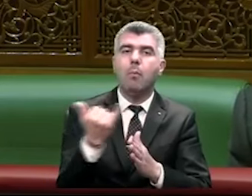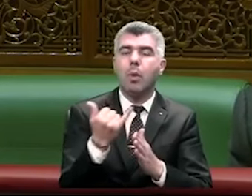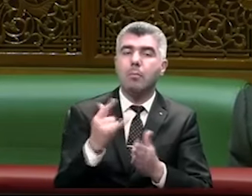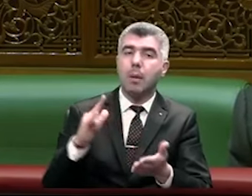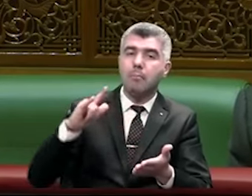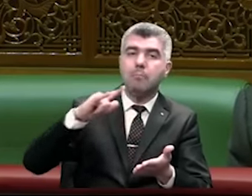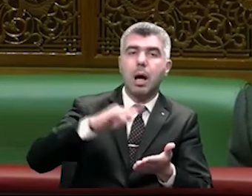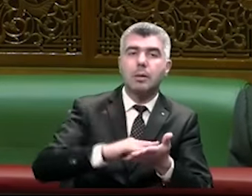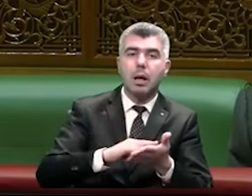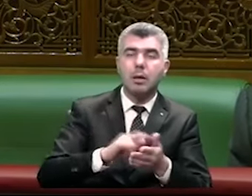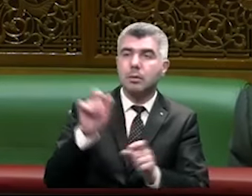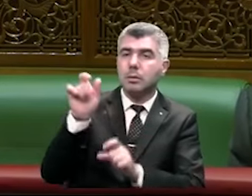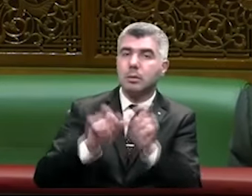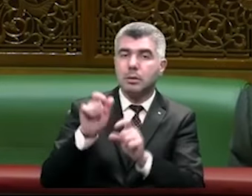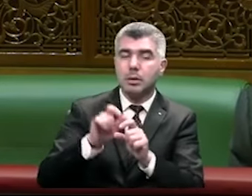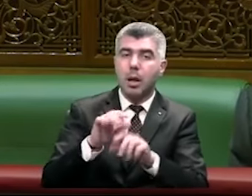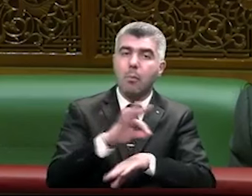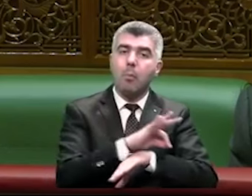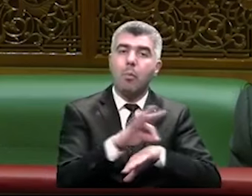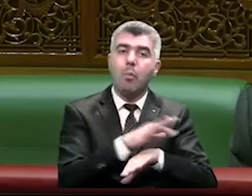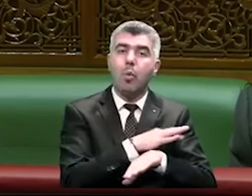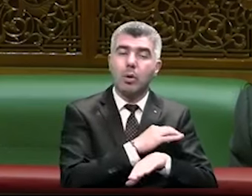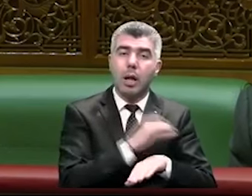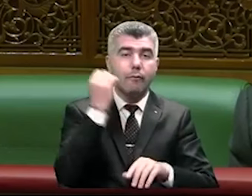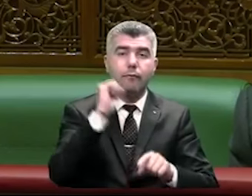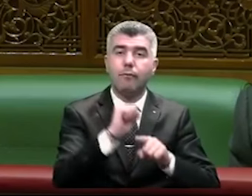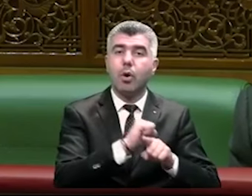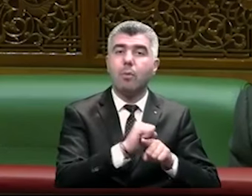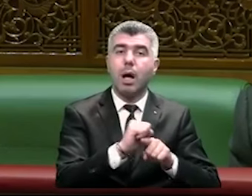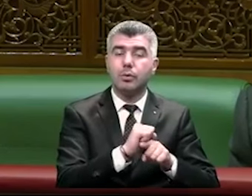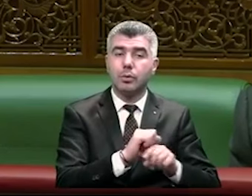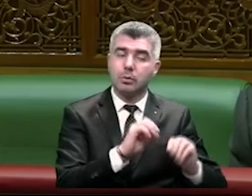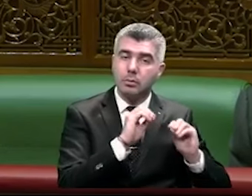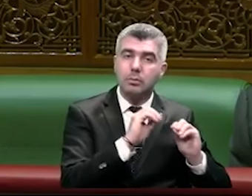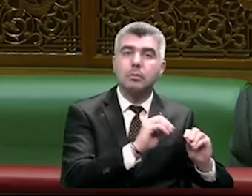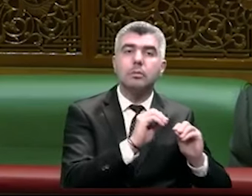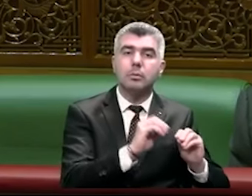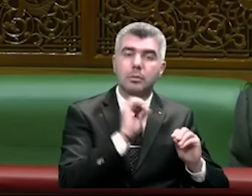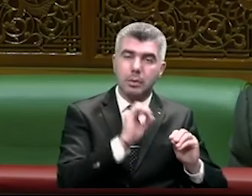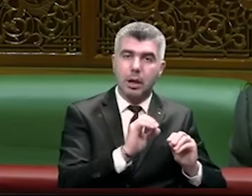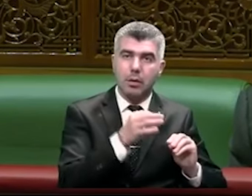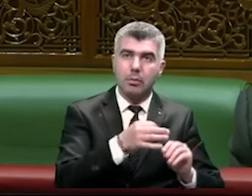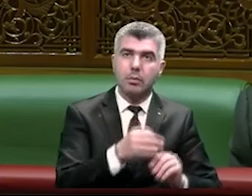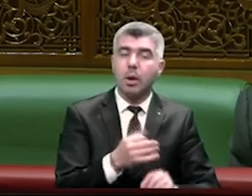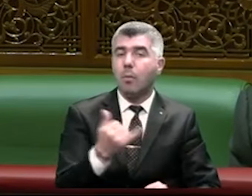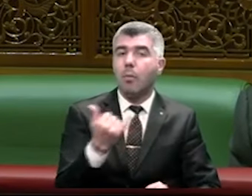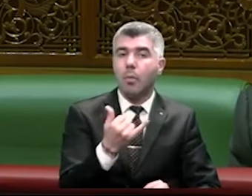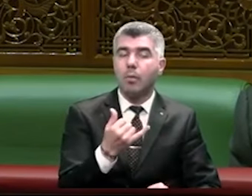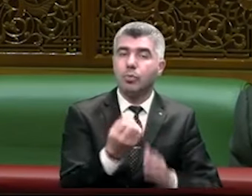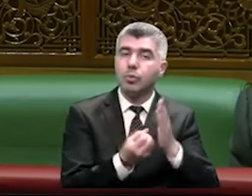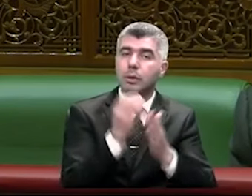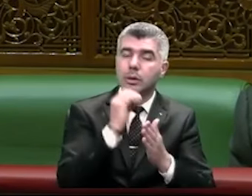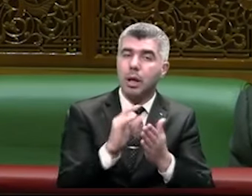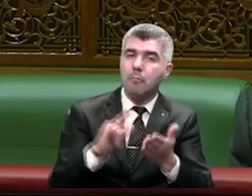المطارات هذه العنصر البشري منساوش لانه خص تكوينات العنصر البشري باش يتماشى مع التطور اللي